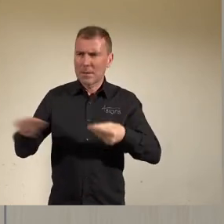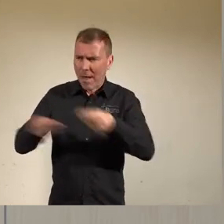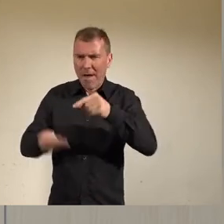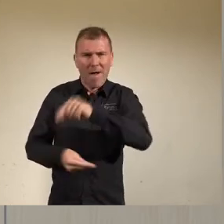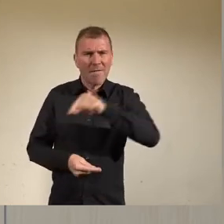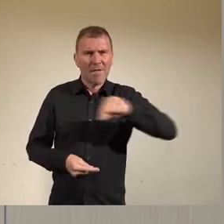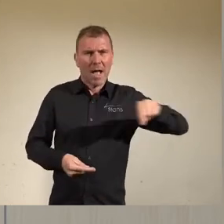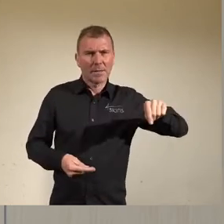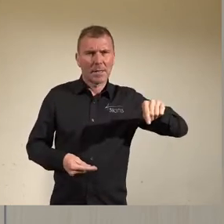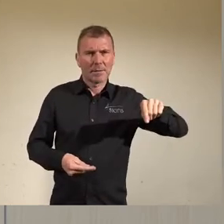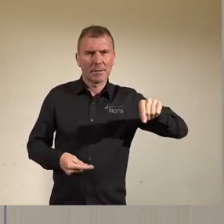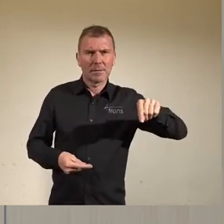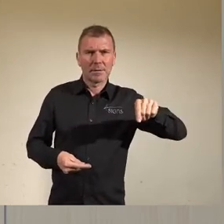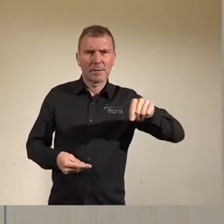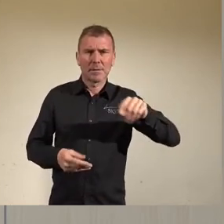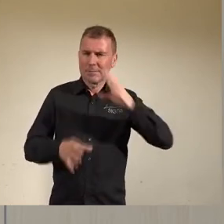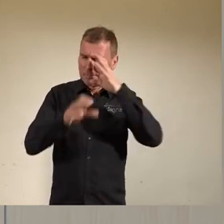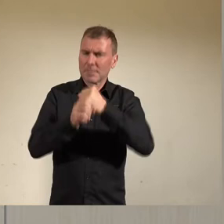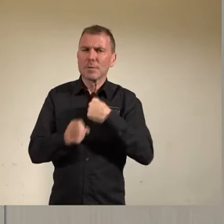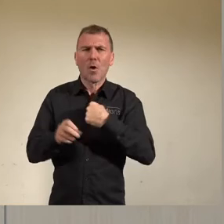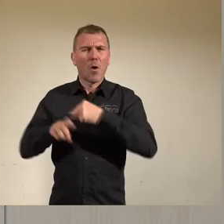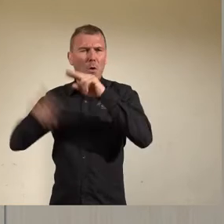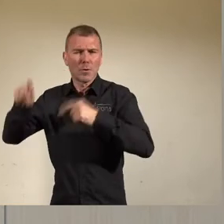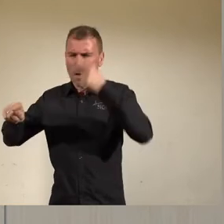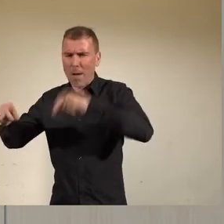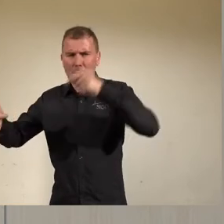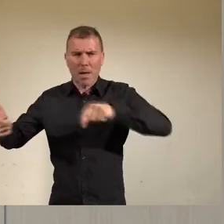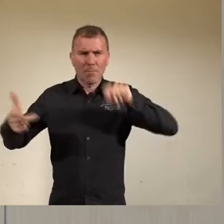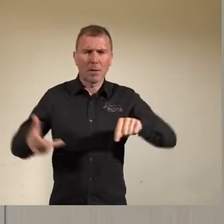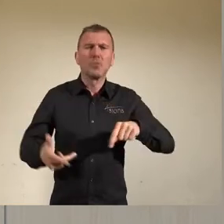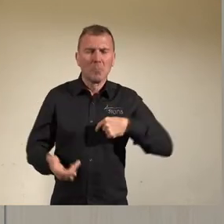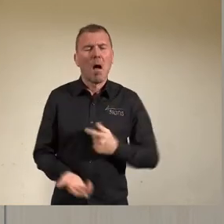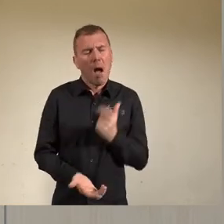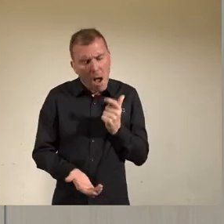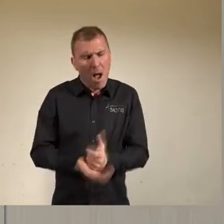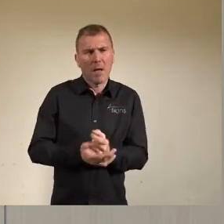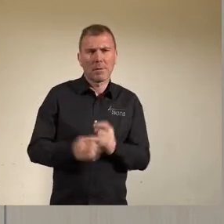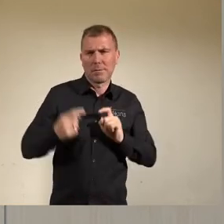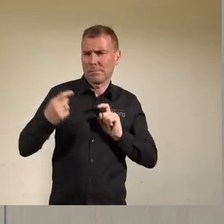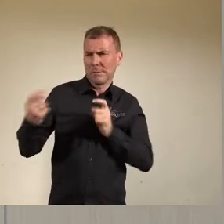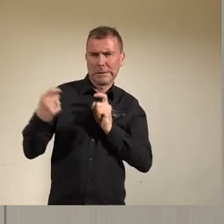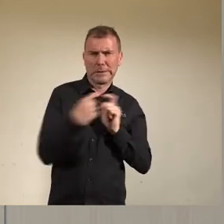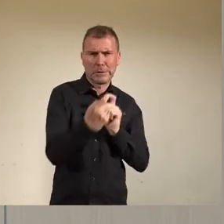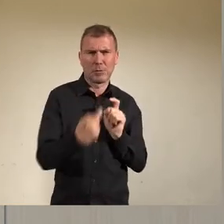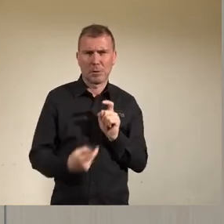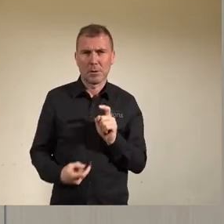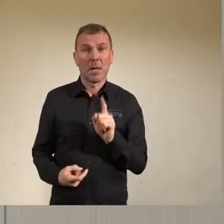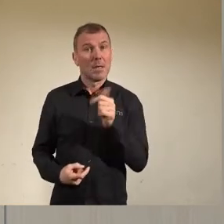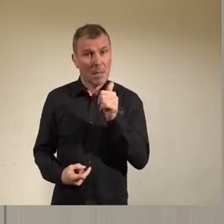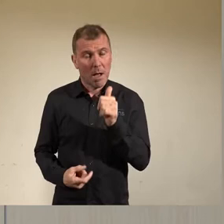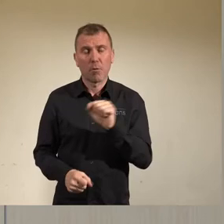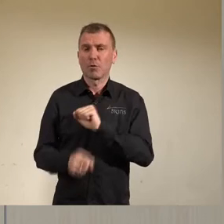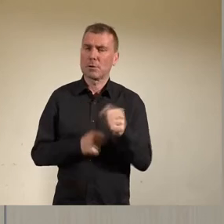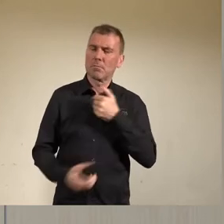hatten, sicherlich davon geprägt war, dass wir sehr unterschiedliche Auffassungen hatten, wir auch hart in der Sache verhandelt haben. Aber mein ausdrücklicher